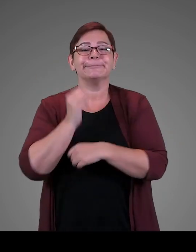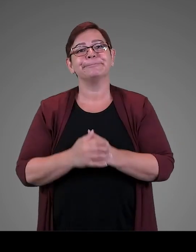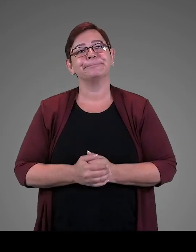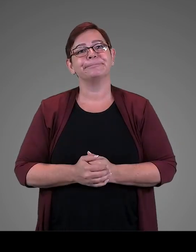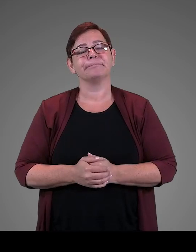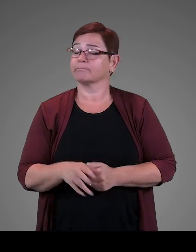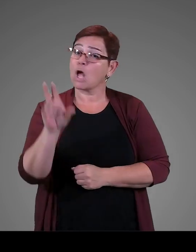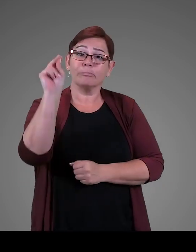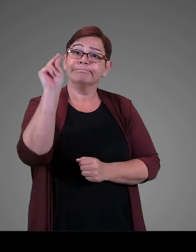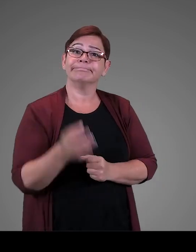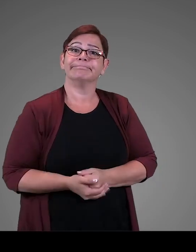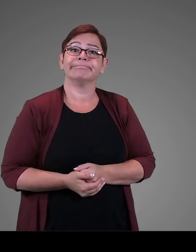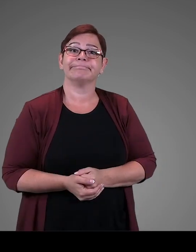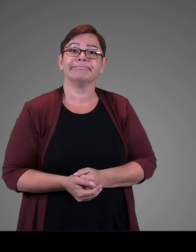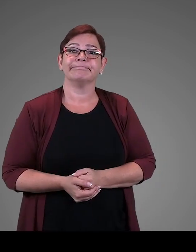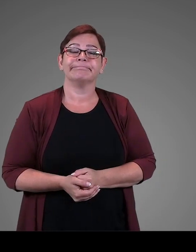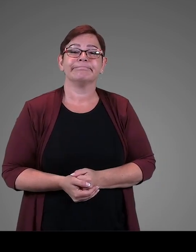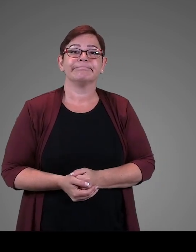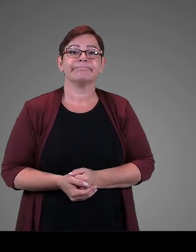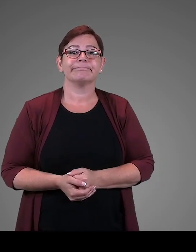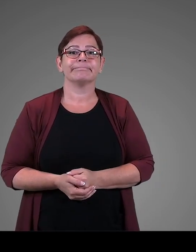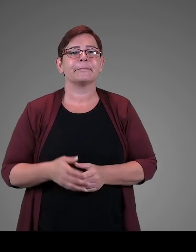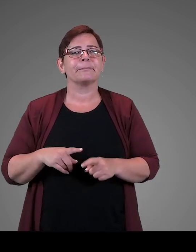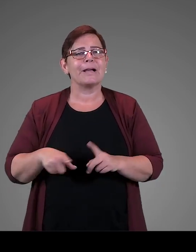et tu peux aller au dentiste et tout ça. Non.